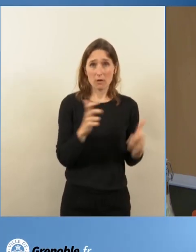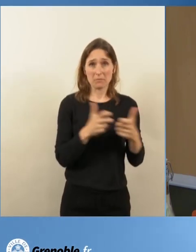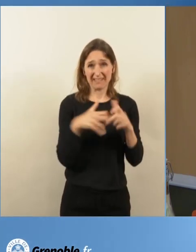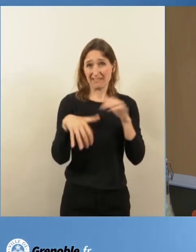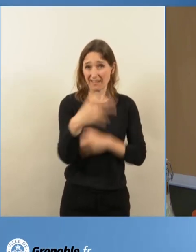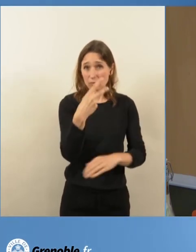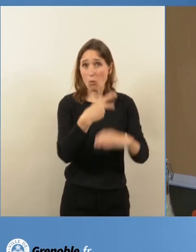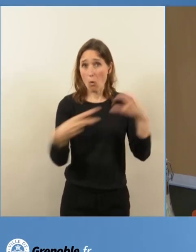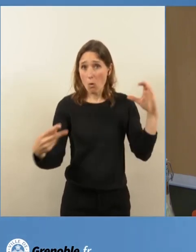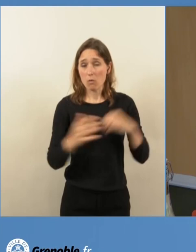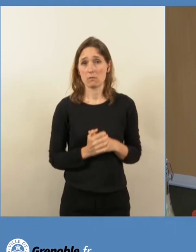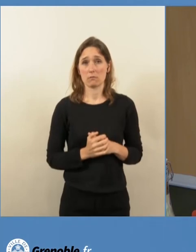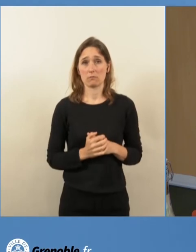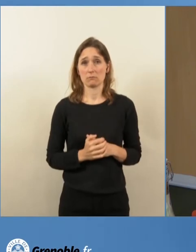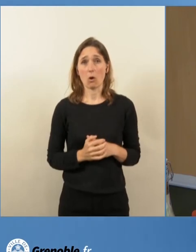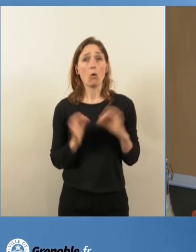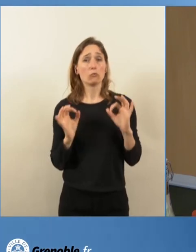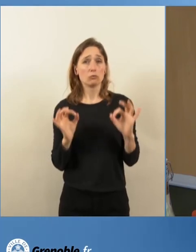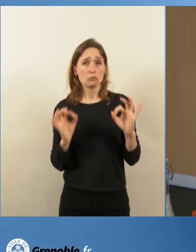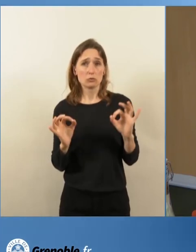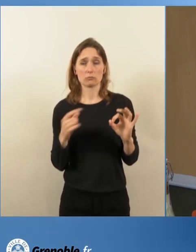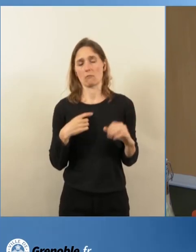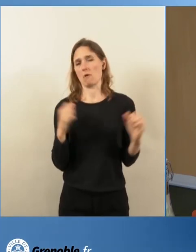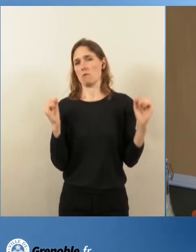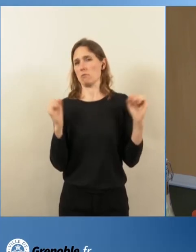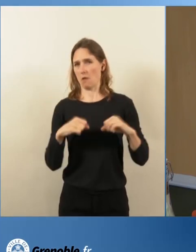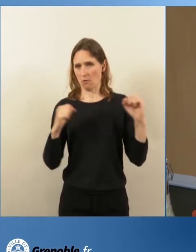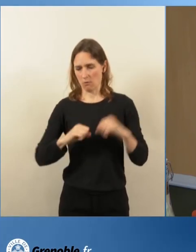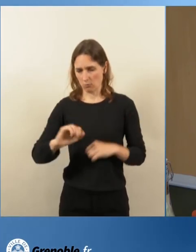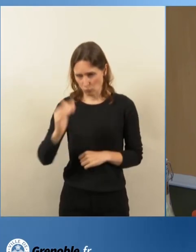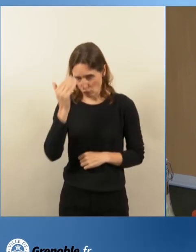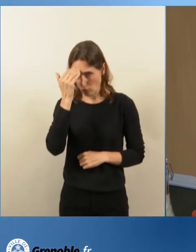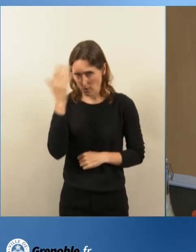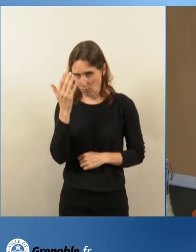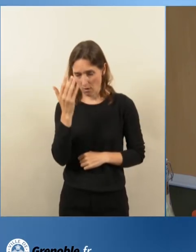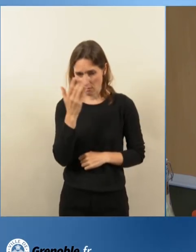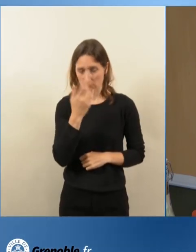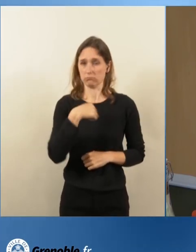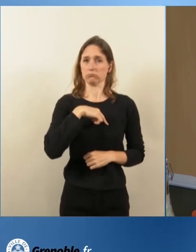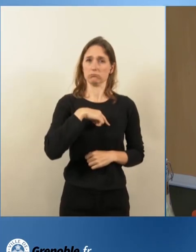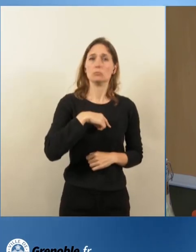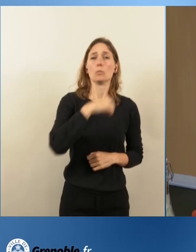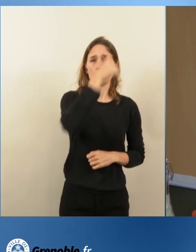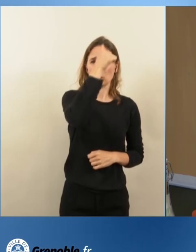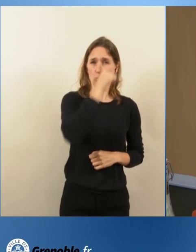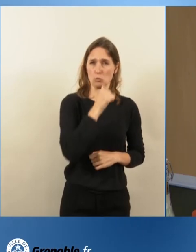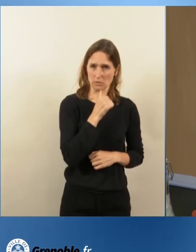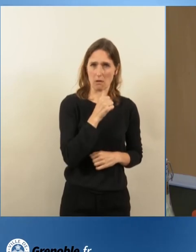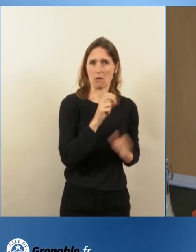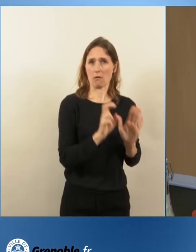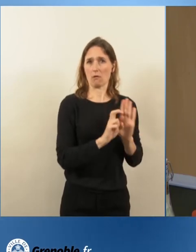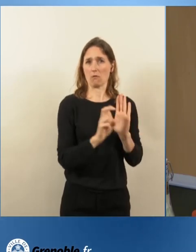euros donc oui nous sommes d'accord pour reconnaître que notre musée est l'un des plus prestigieux